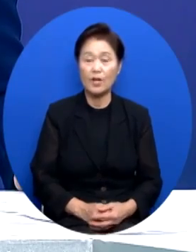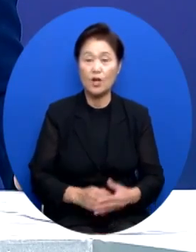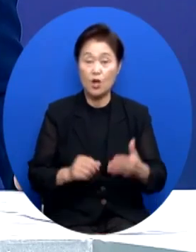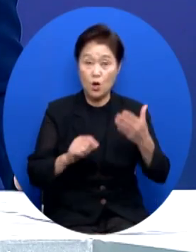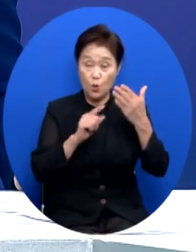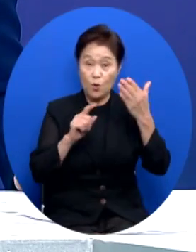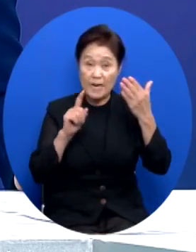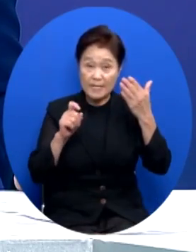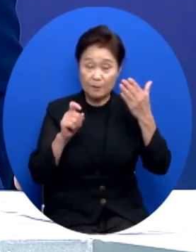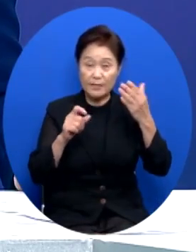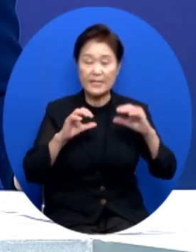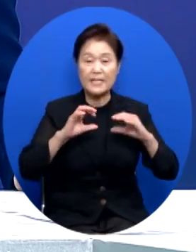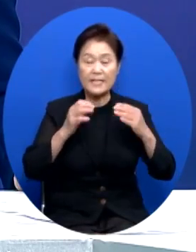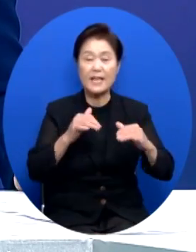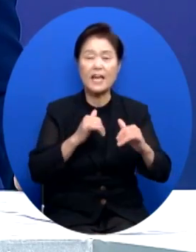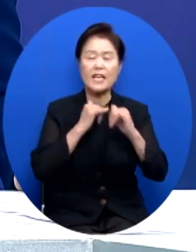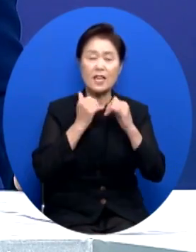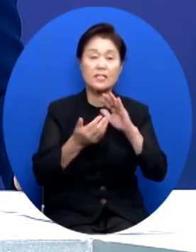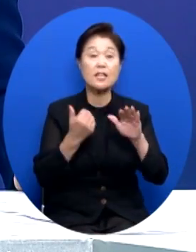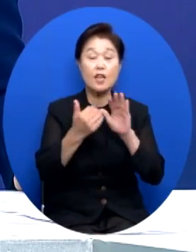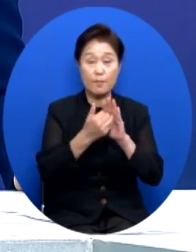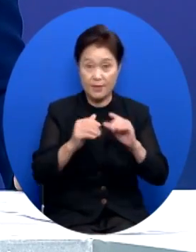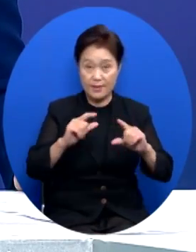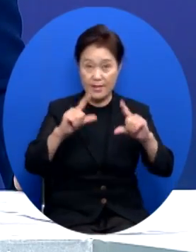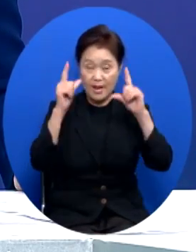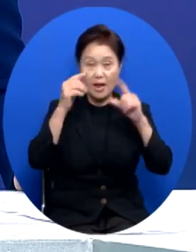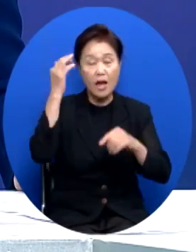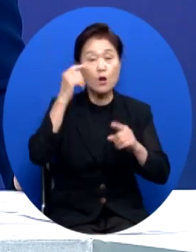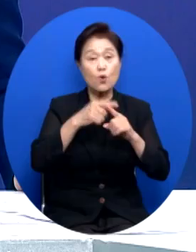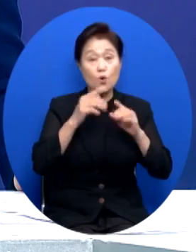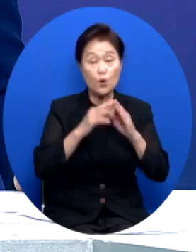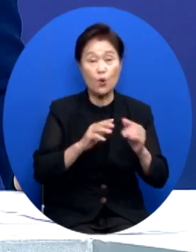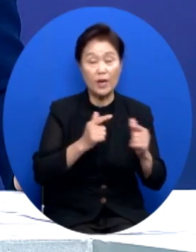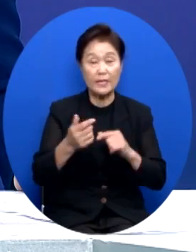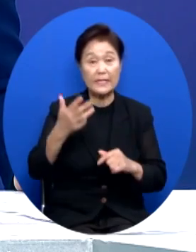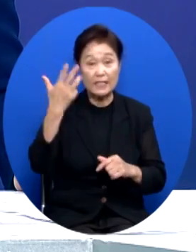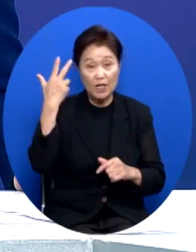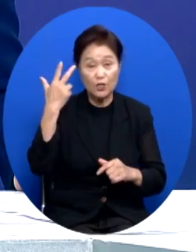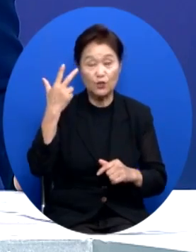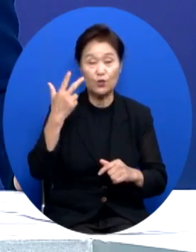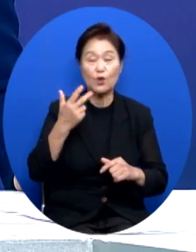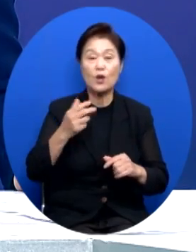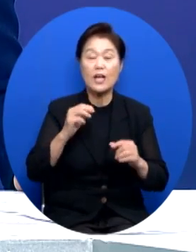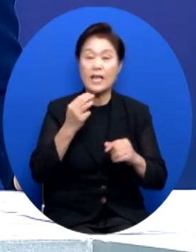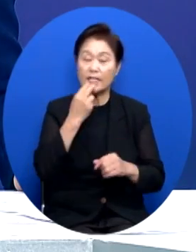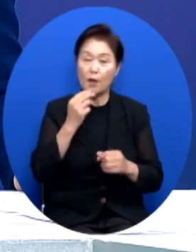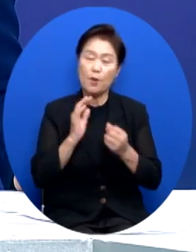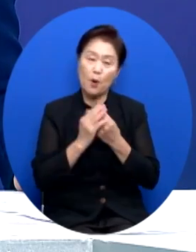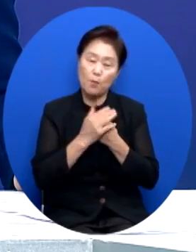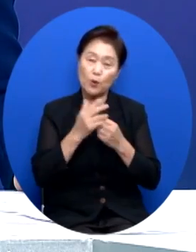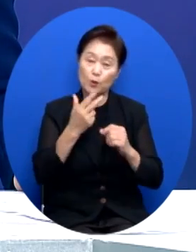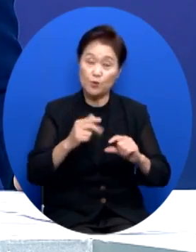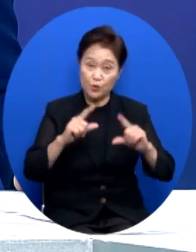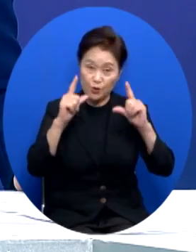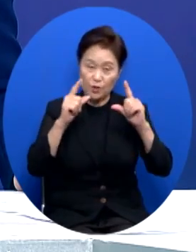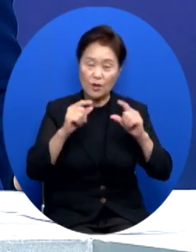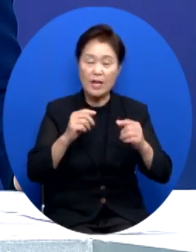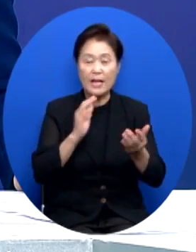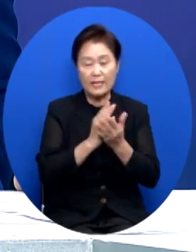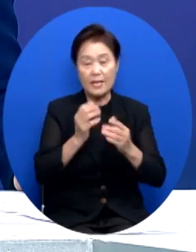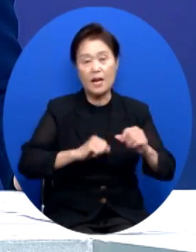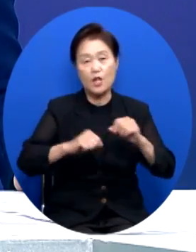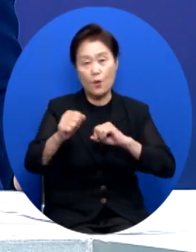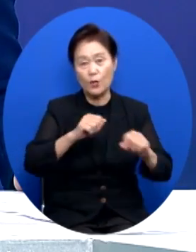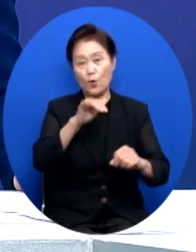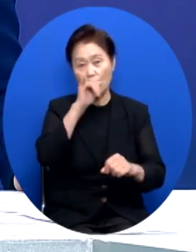9월 11일은 세계 자살 예방의 날입니다. 한국교회는 지난 주일을 생명보듬주일로 보내고 다양한 활동을